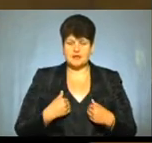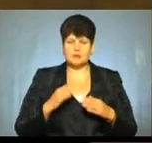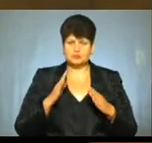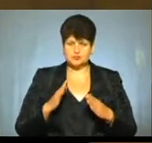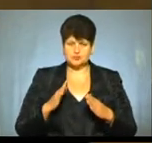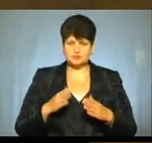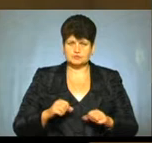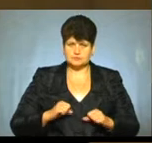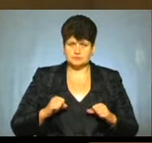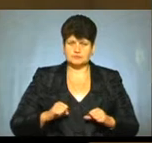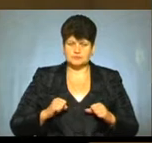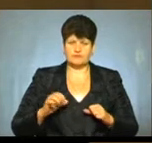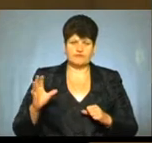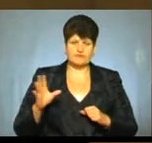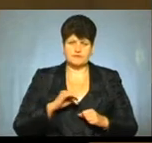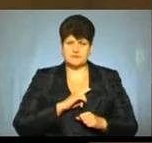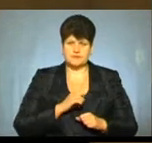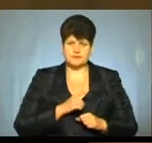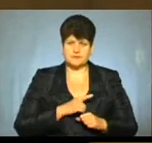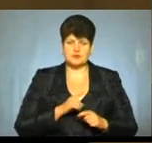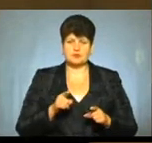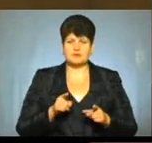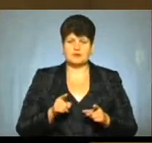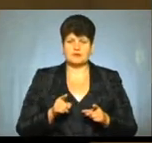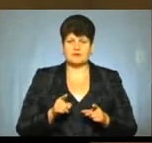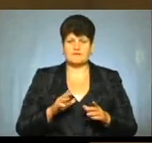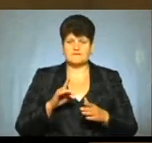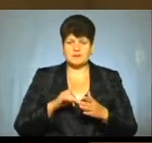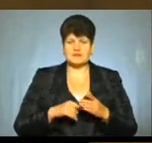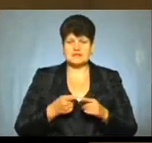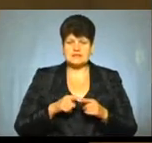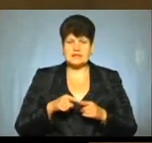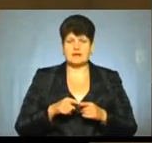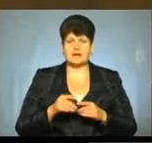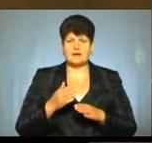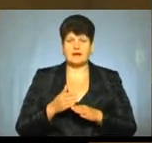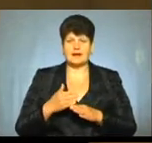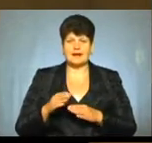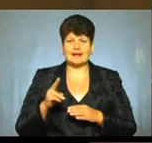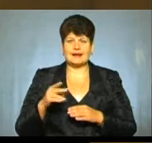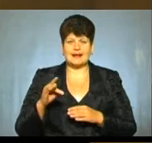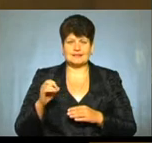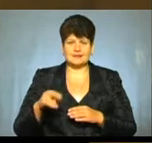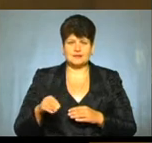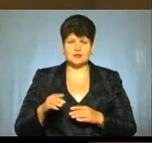відповідальність. Я буду докладати усіх зусиль, аби виправдати цей кредит довіри.